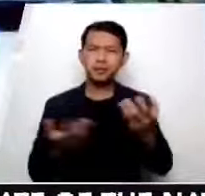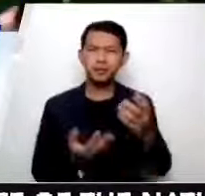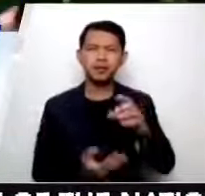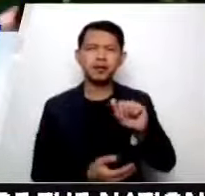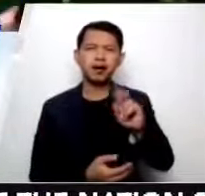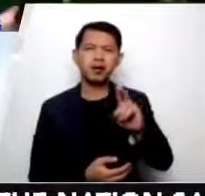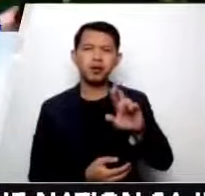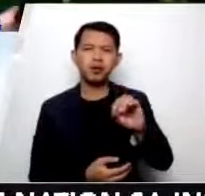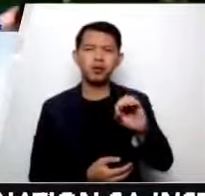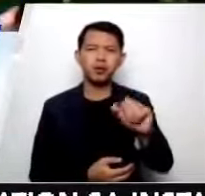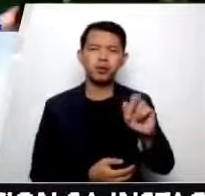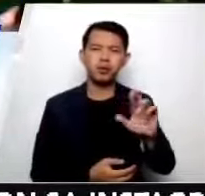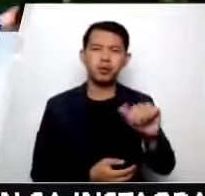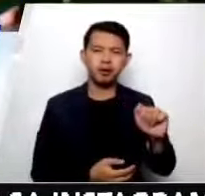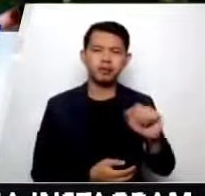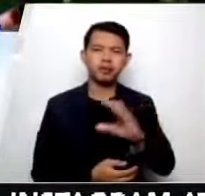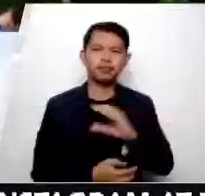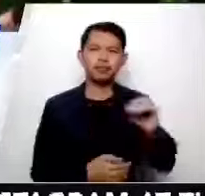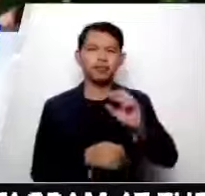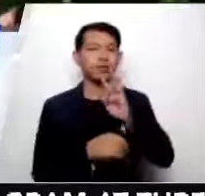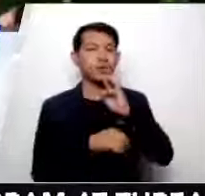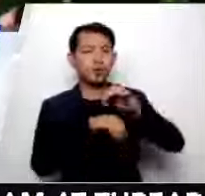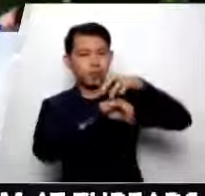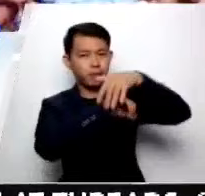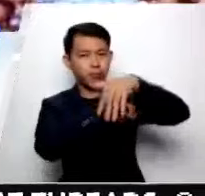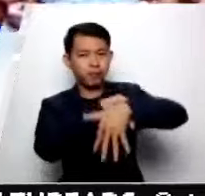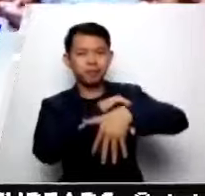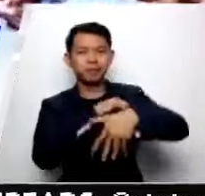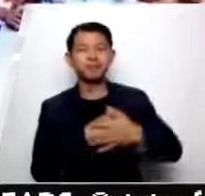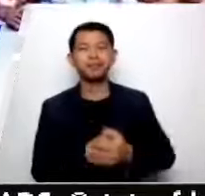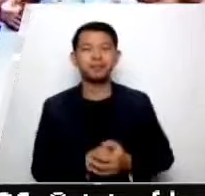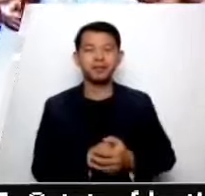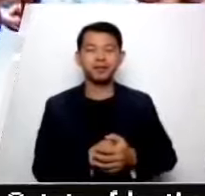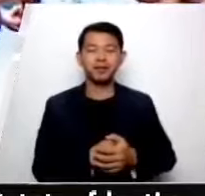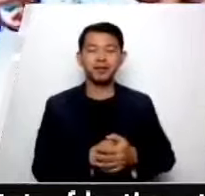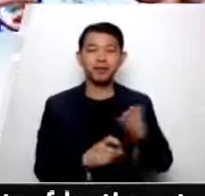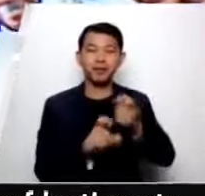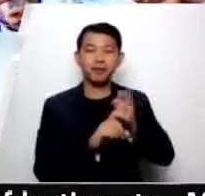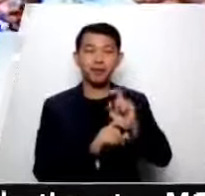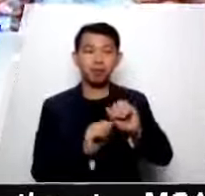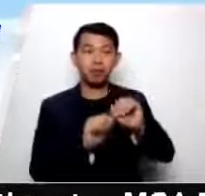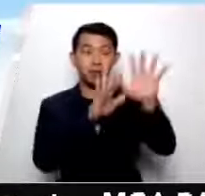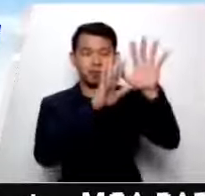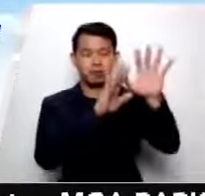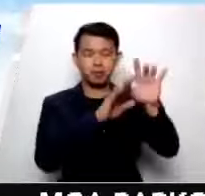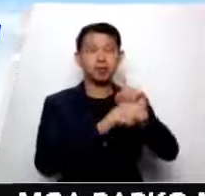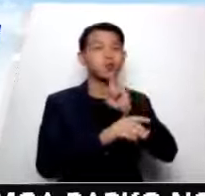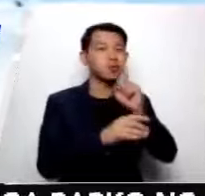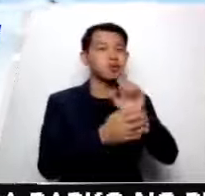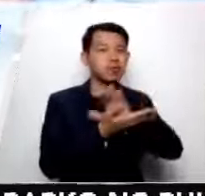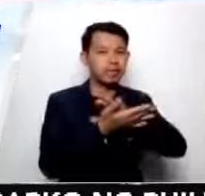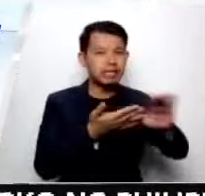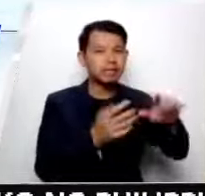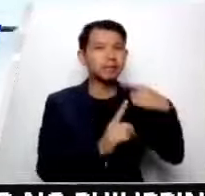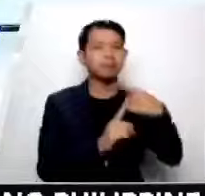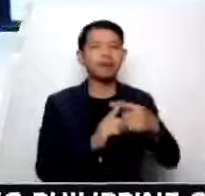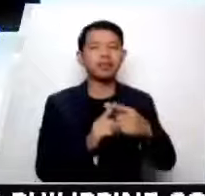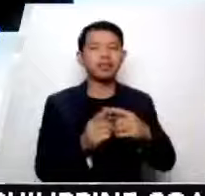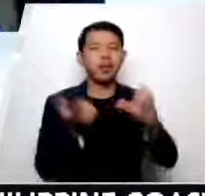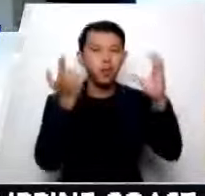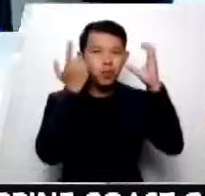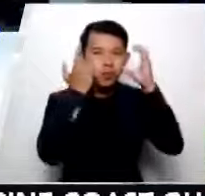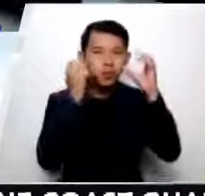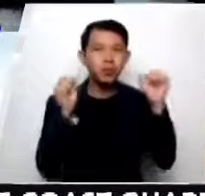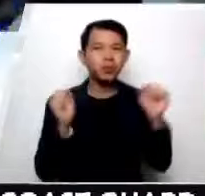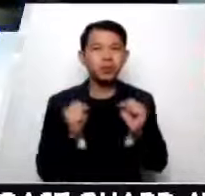Falls. Let's have a dip! Galing sa bundok ang tubig kaya hindi nang malinis, sure na malamig. May mga cottage rin sa paligid kaya pwede